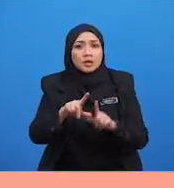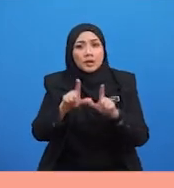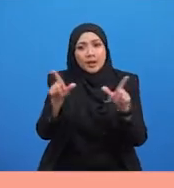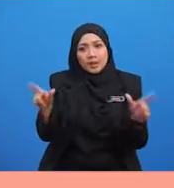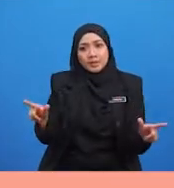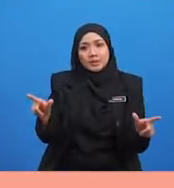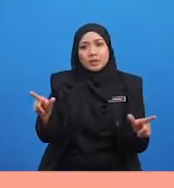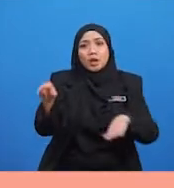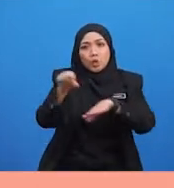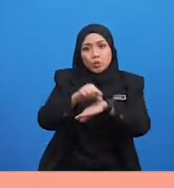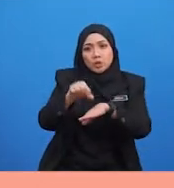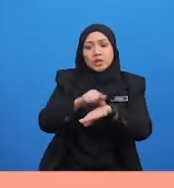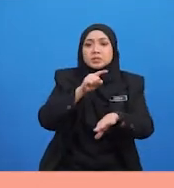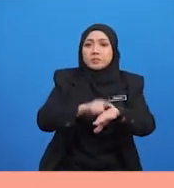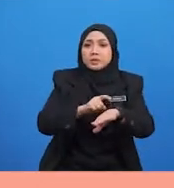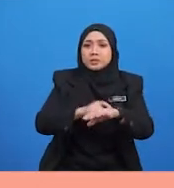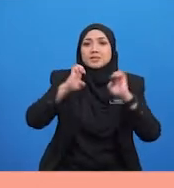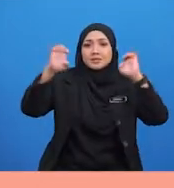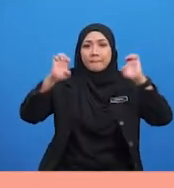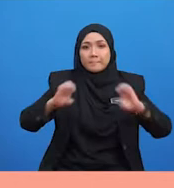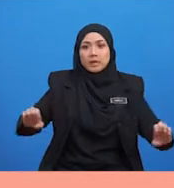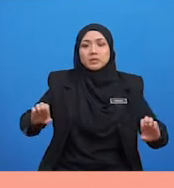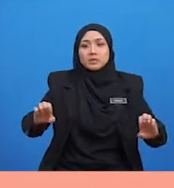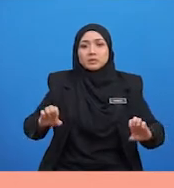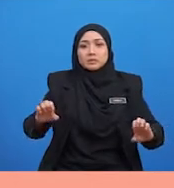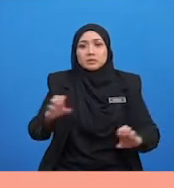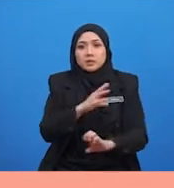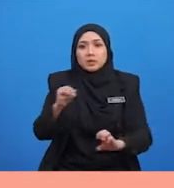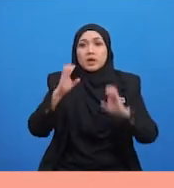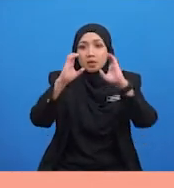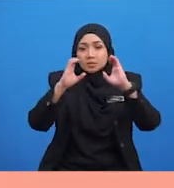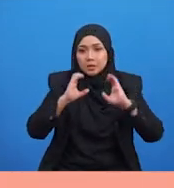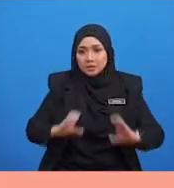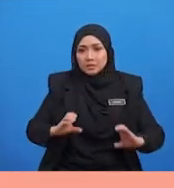semasa senaman cergas dan acara sukan.